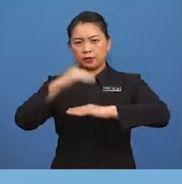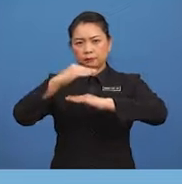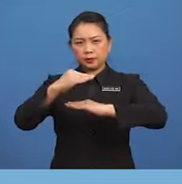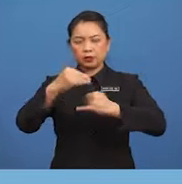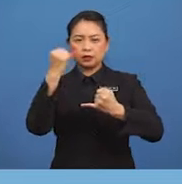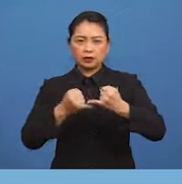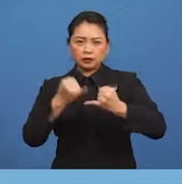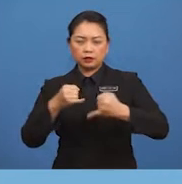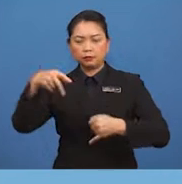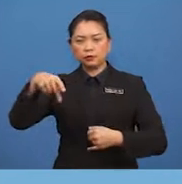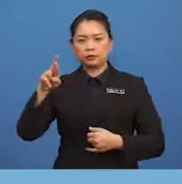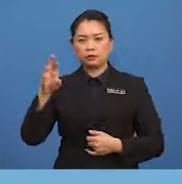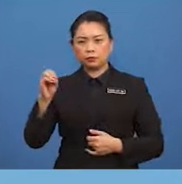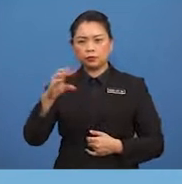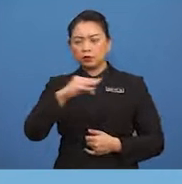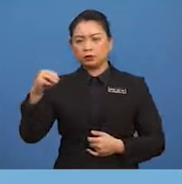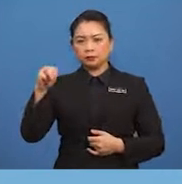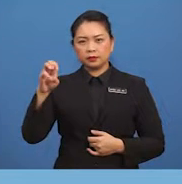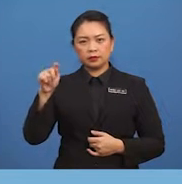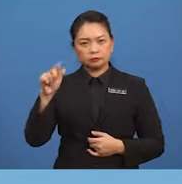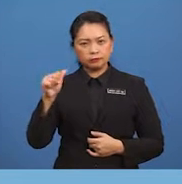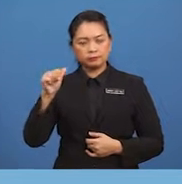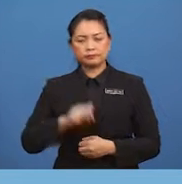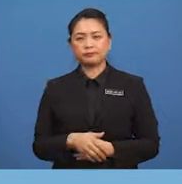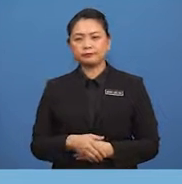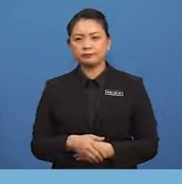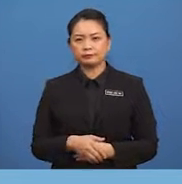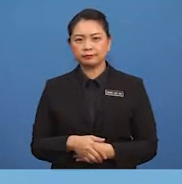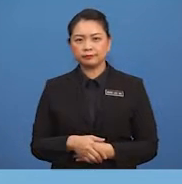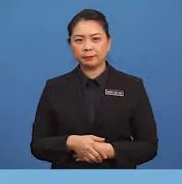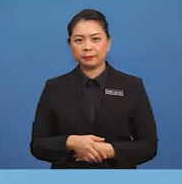semasa peringkat akhir profasa dan metafasa?